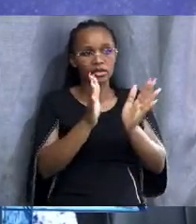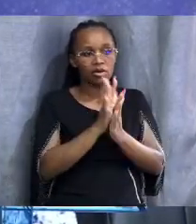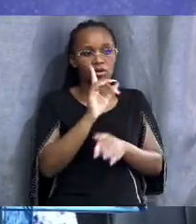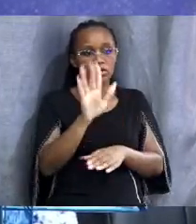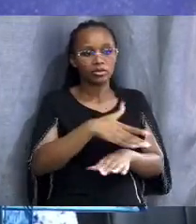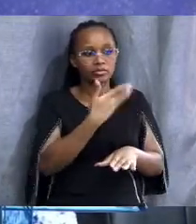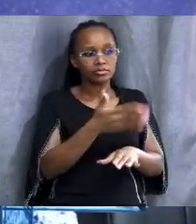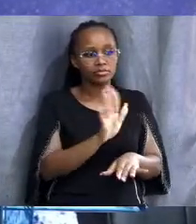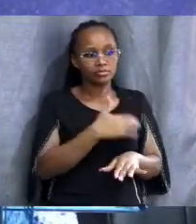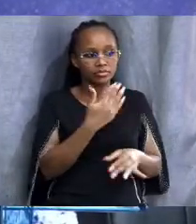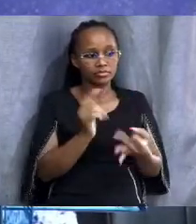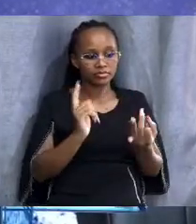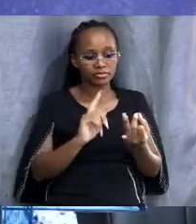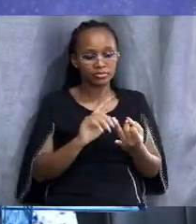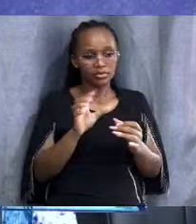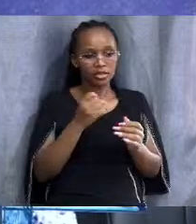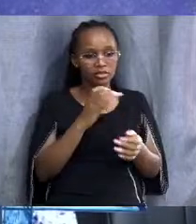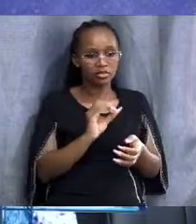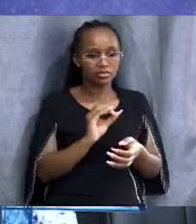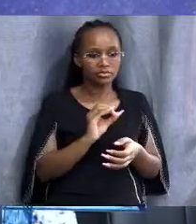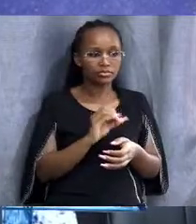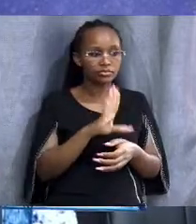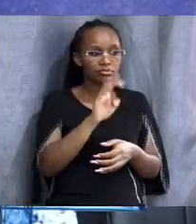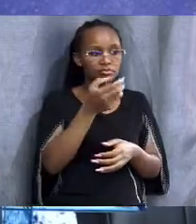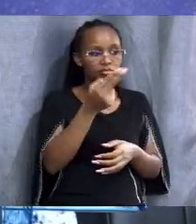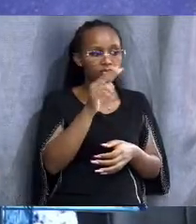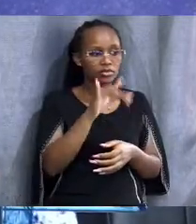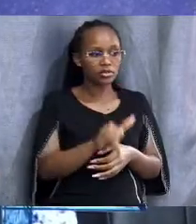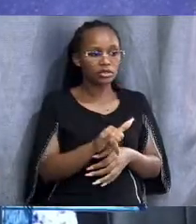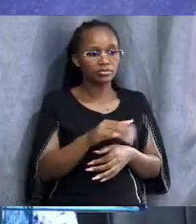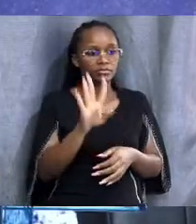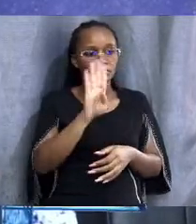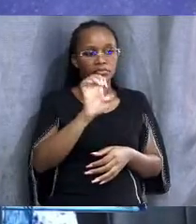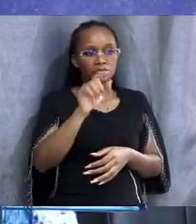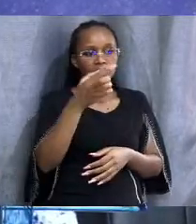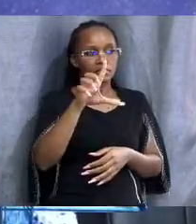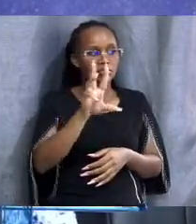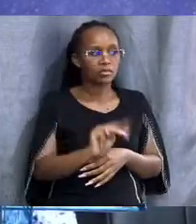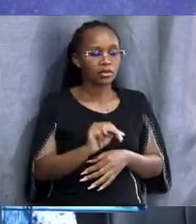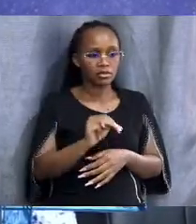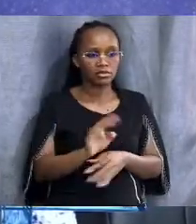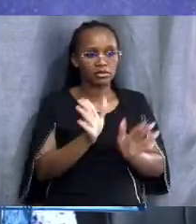moja pamoja. Kwa hivyo, Bethany na Bethlehem,